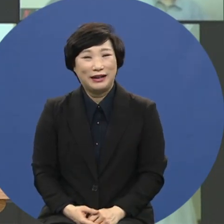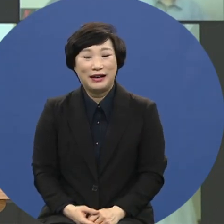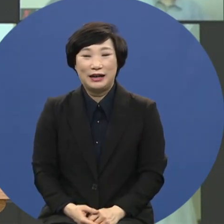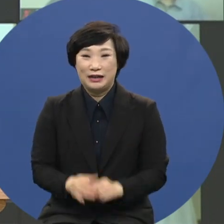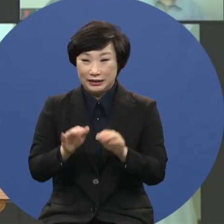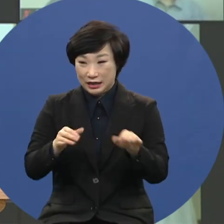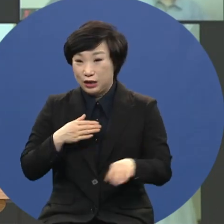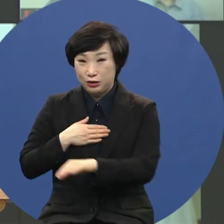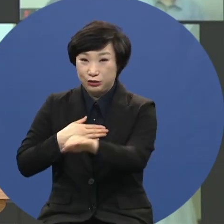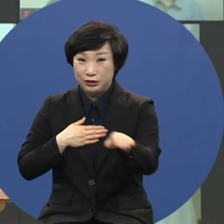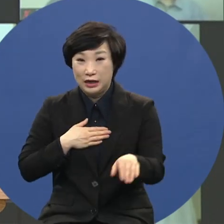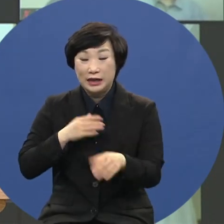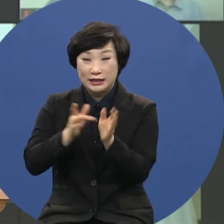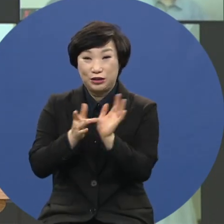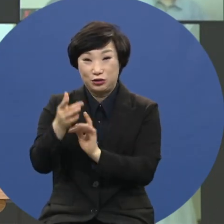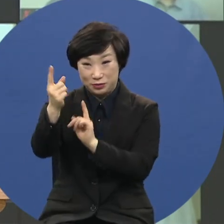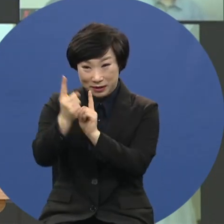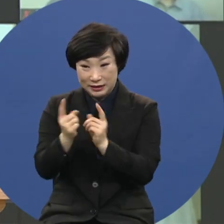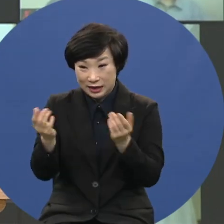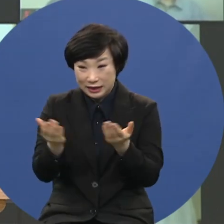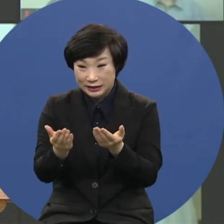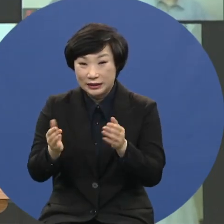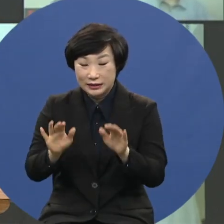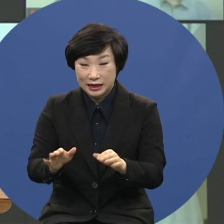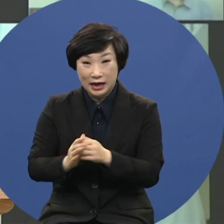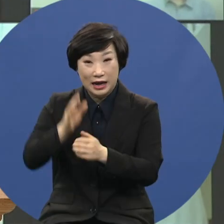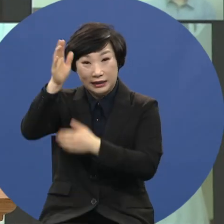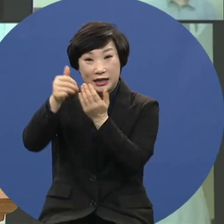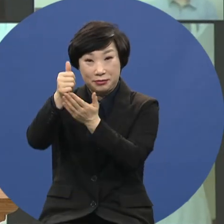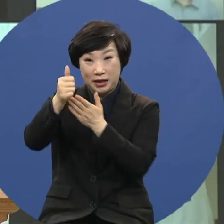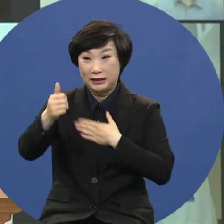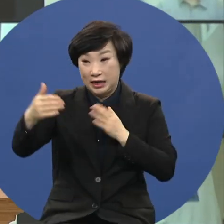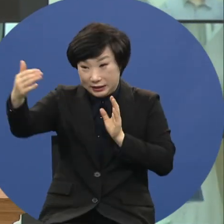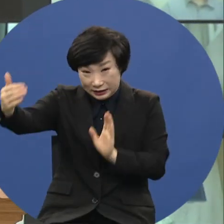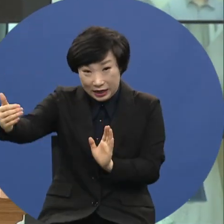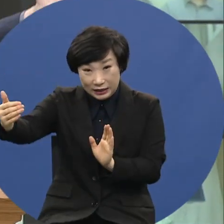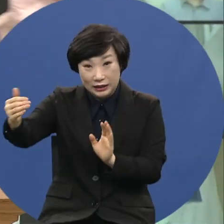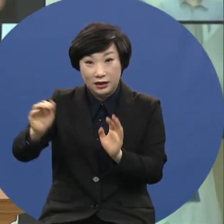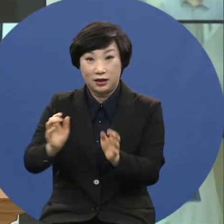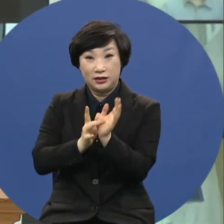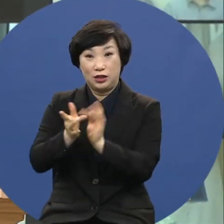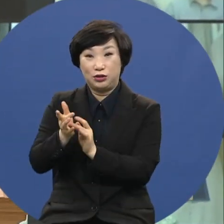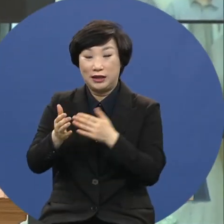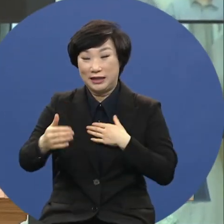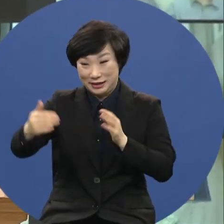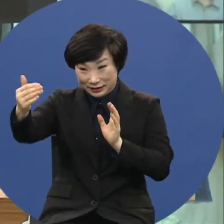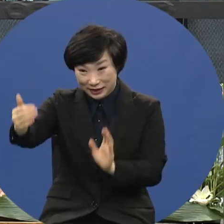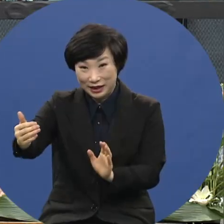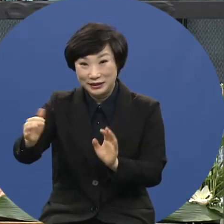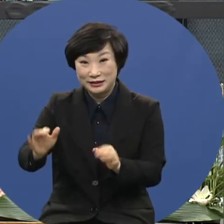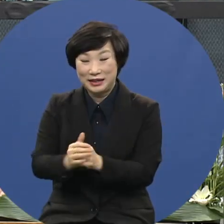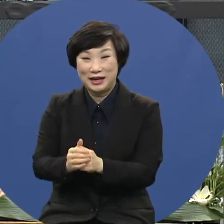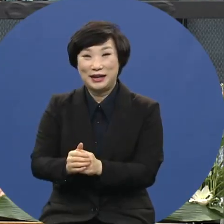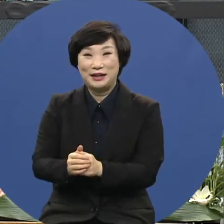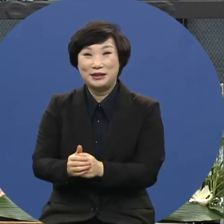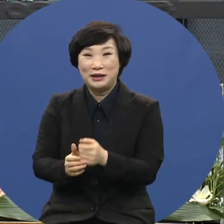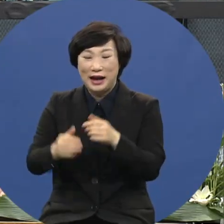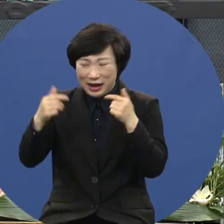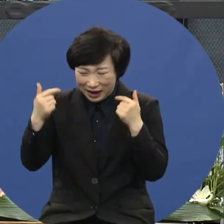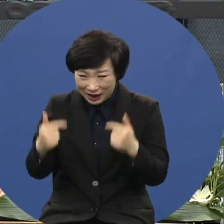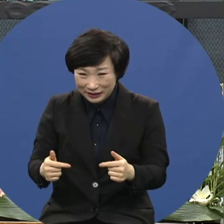그래서 우리가 예수를 만나는 일에 하나님과 나 사이에, 예수와 나 사이에